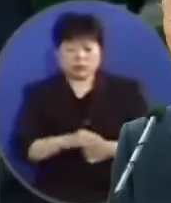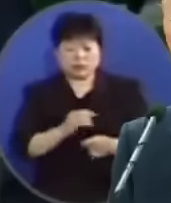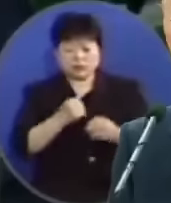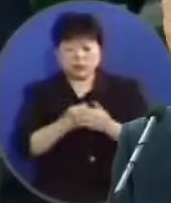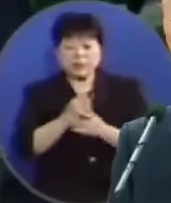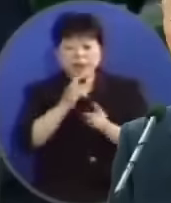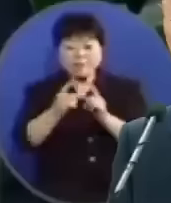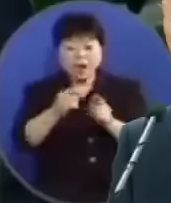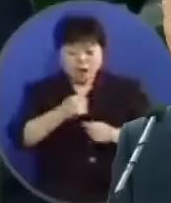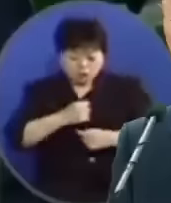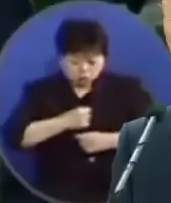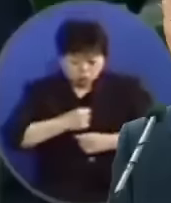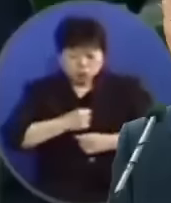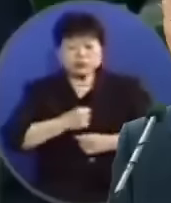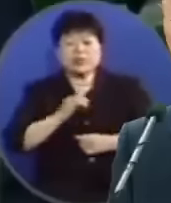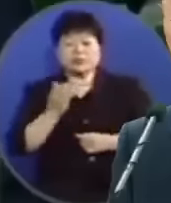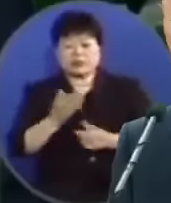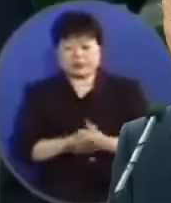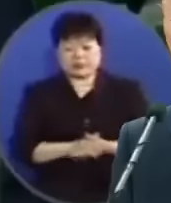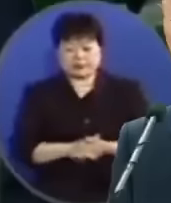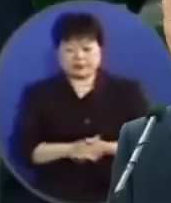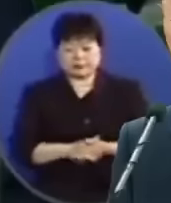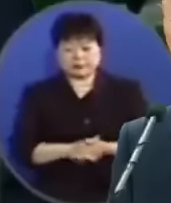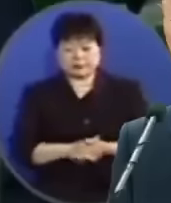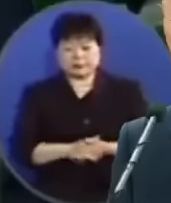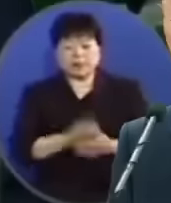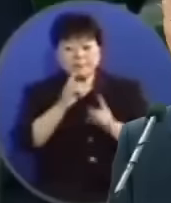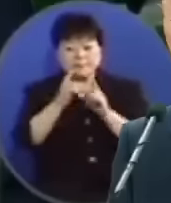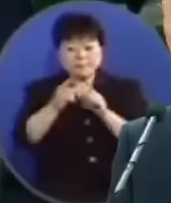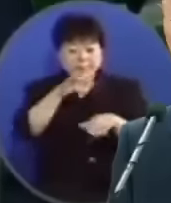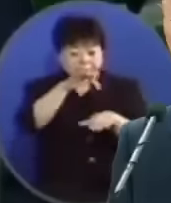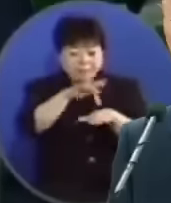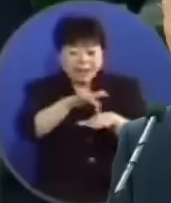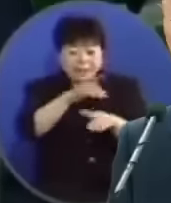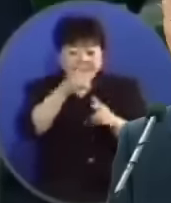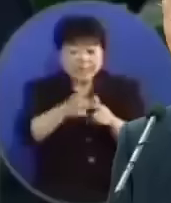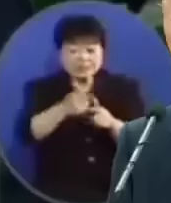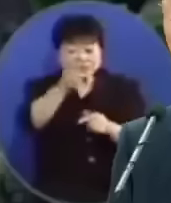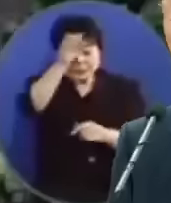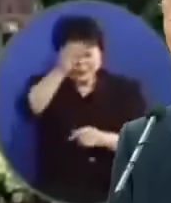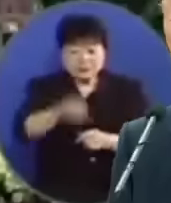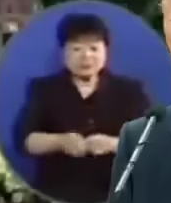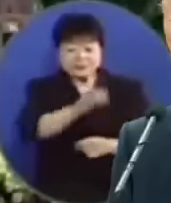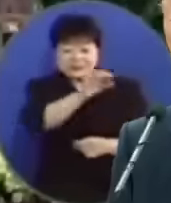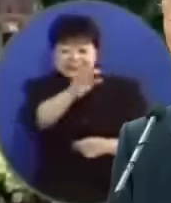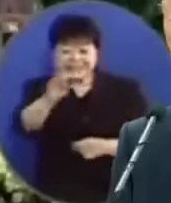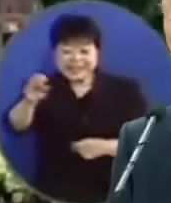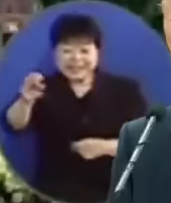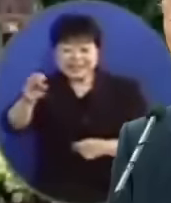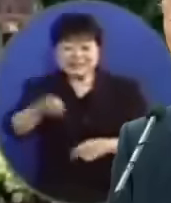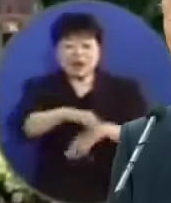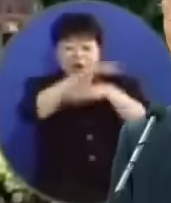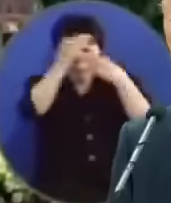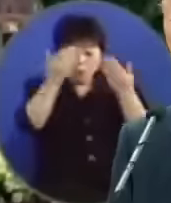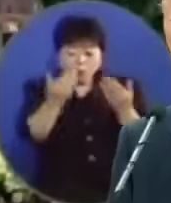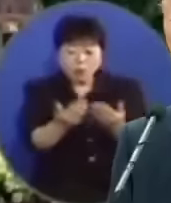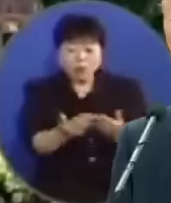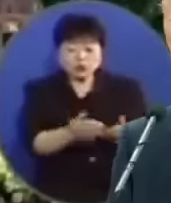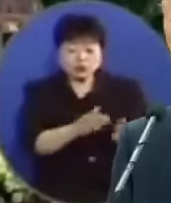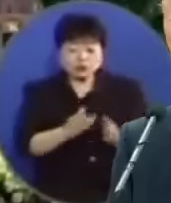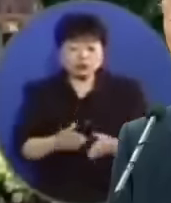그러므로 말에 우리 조심해야 되는 것입니다. 그러나 이 마귀는 예수님이 십자가에서 전부